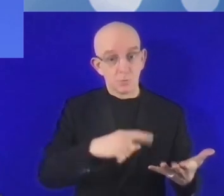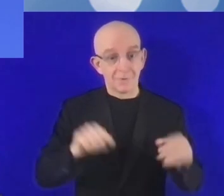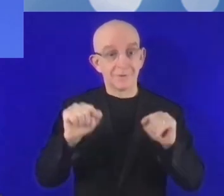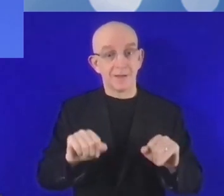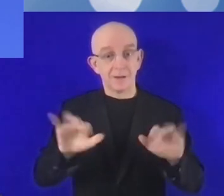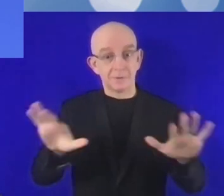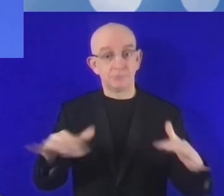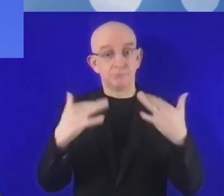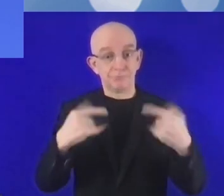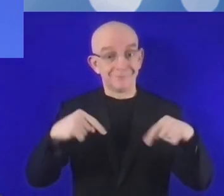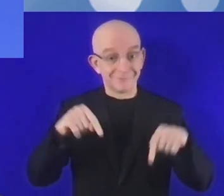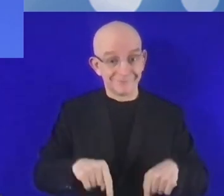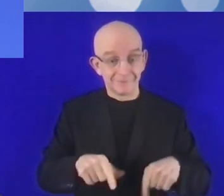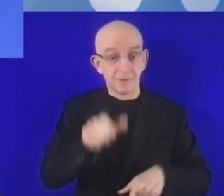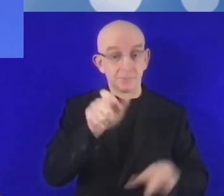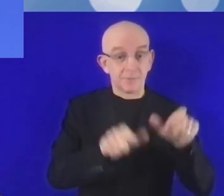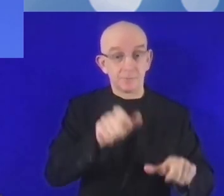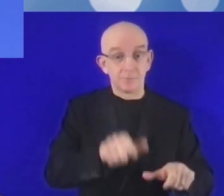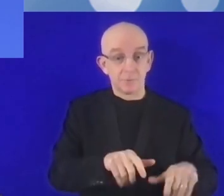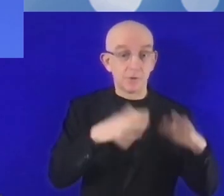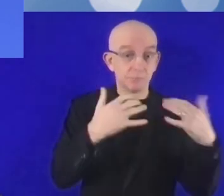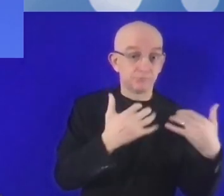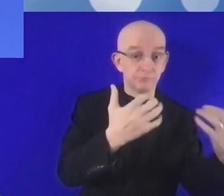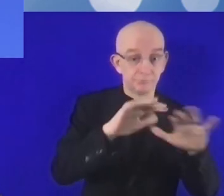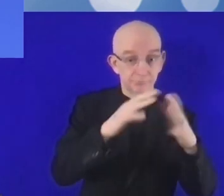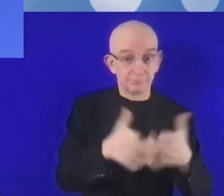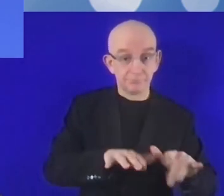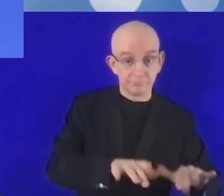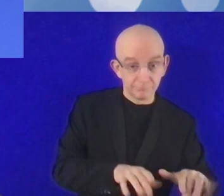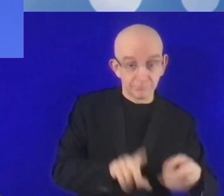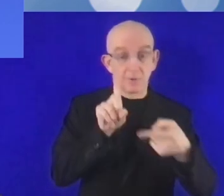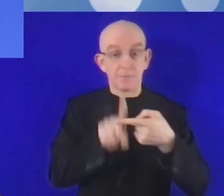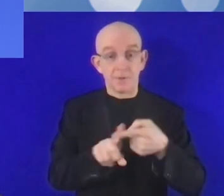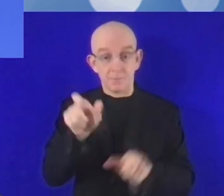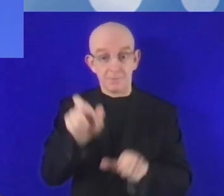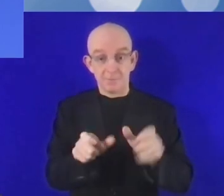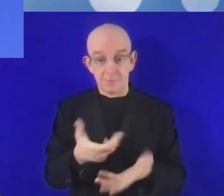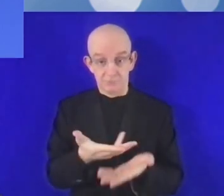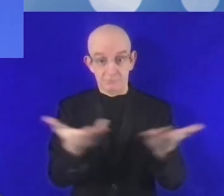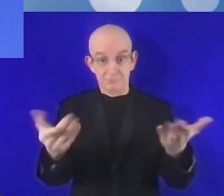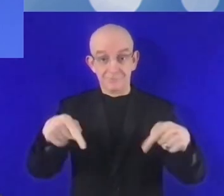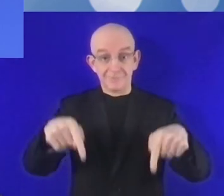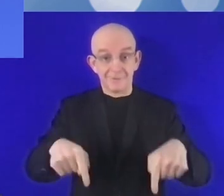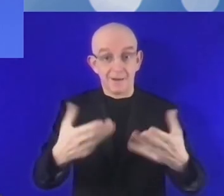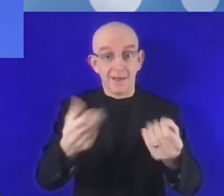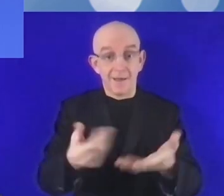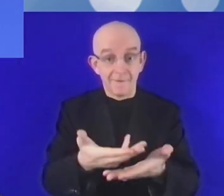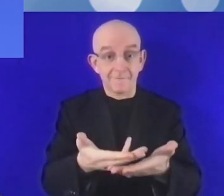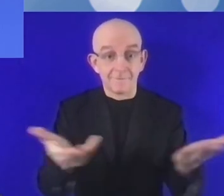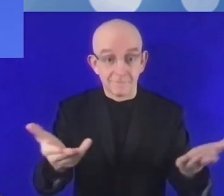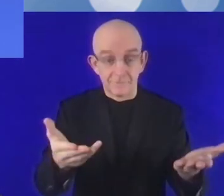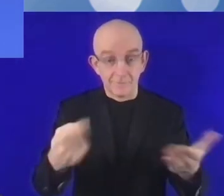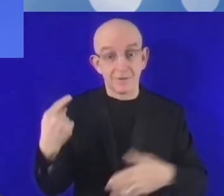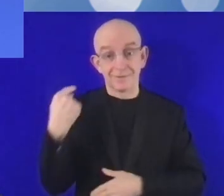线下线上的人参与今天的会议。 昨天我们有